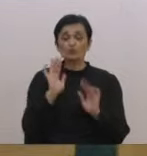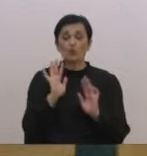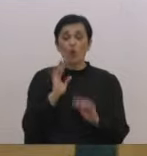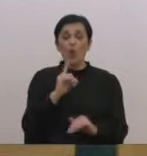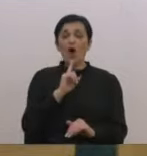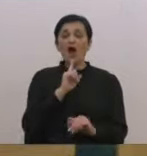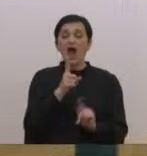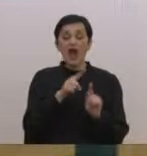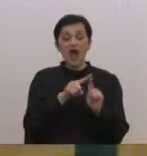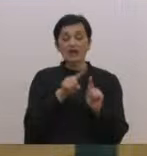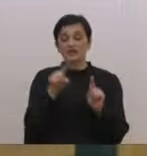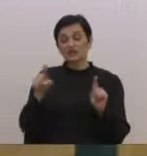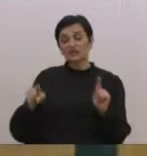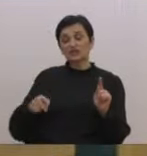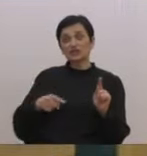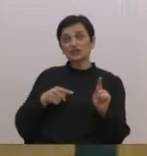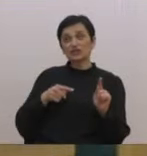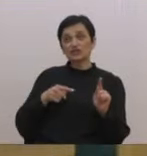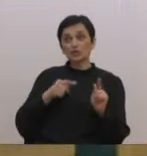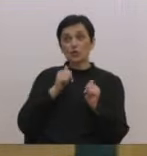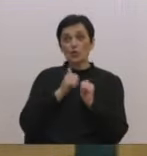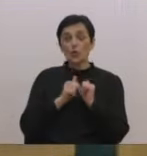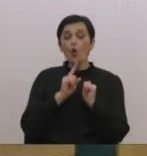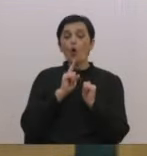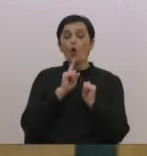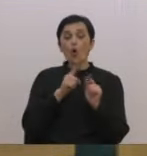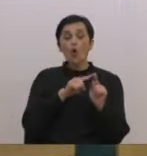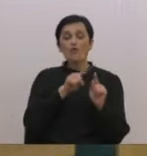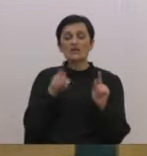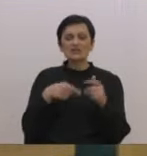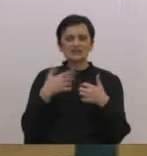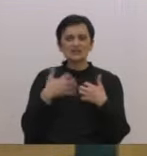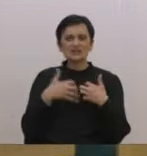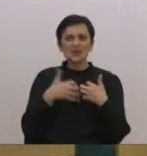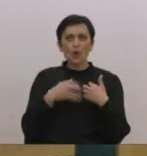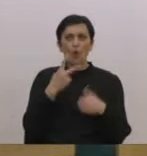წლის განმავლობაში და ყოველი წლის განმავლობაში საშუალოდ